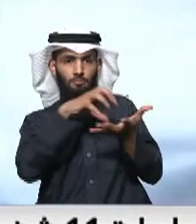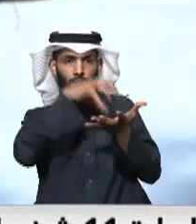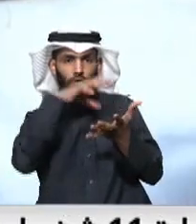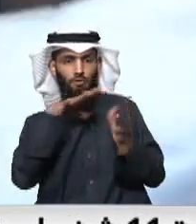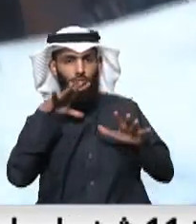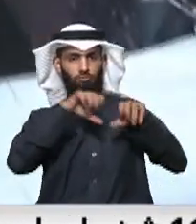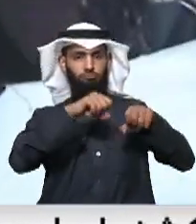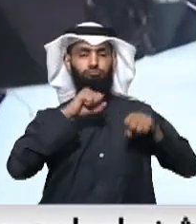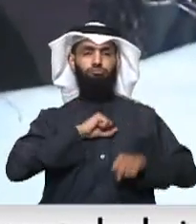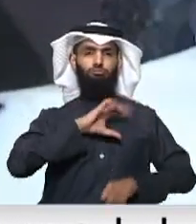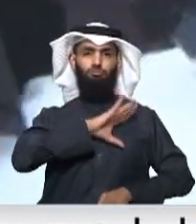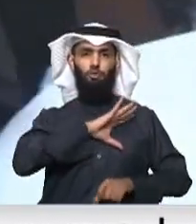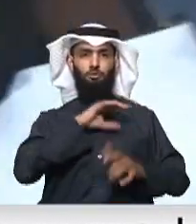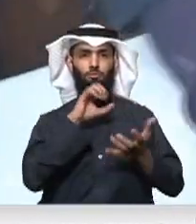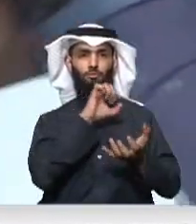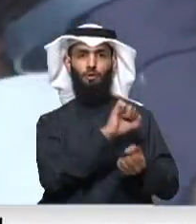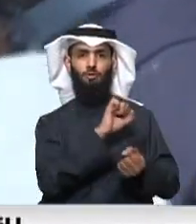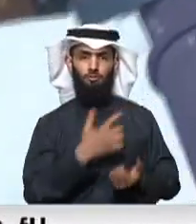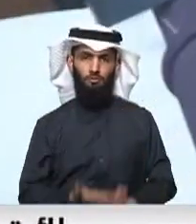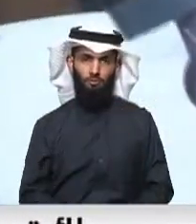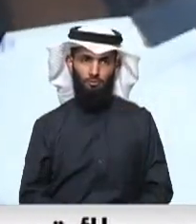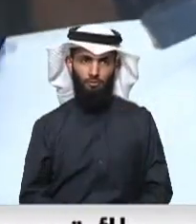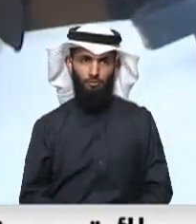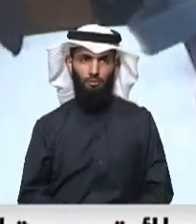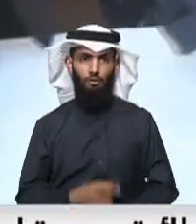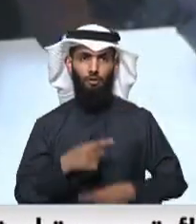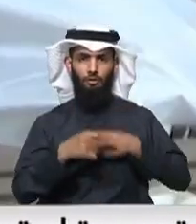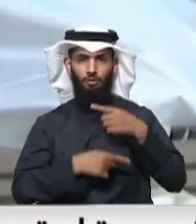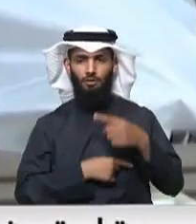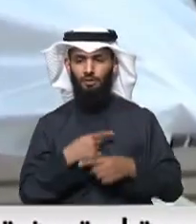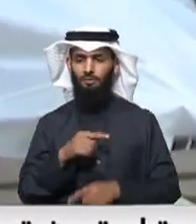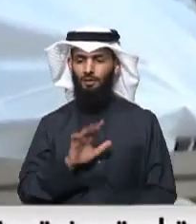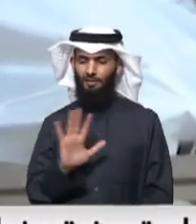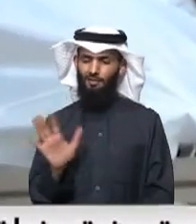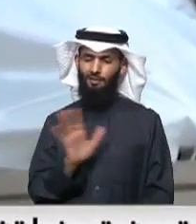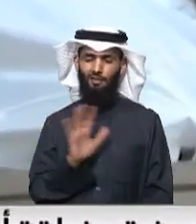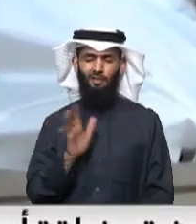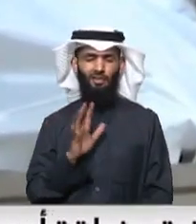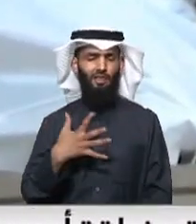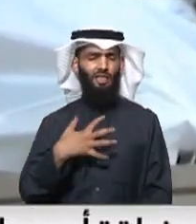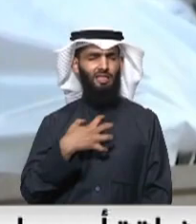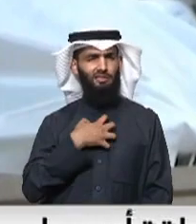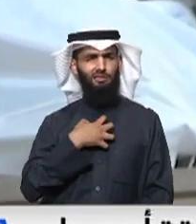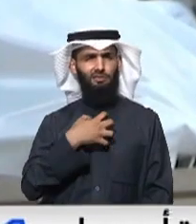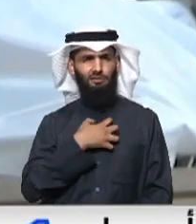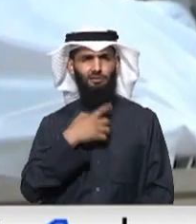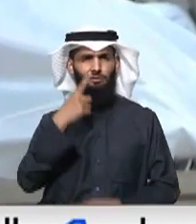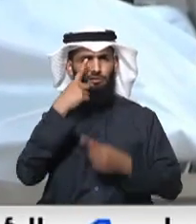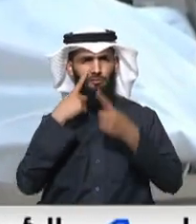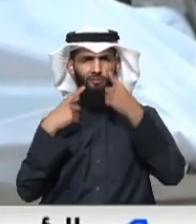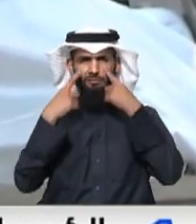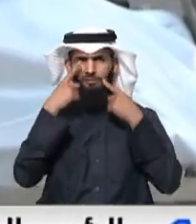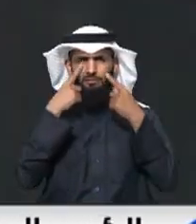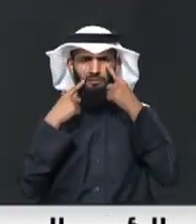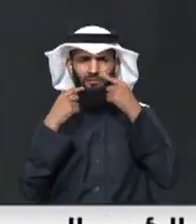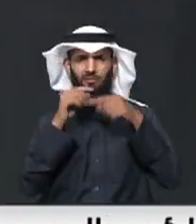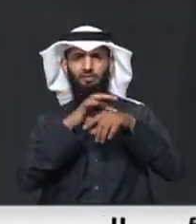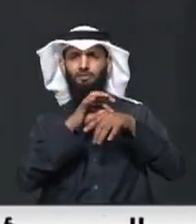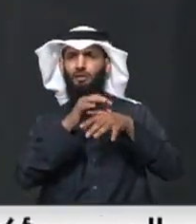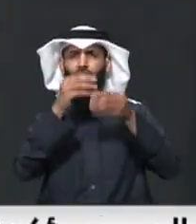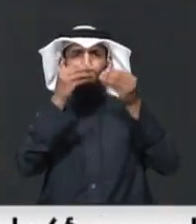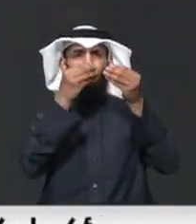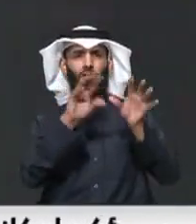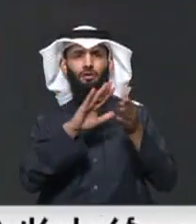يا حبيبي يا خالد، والله الوداعات المتكررة في غزة، الألم والوجع والبكاء على الإنسانية الضائعة